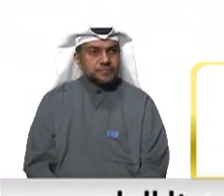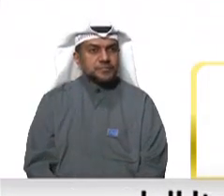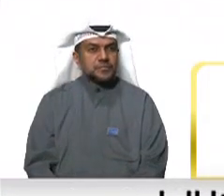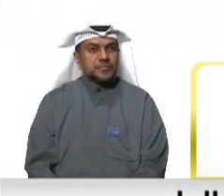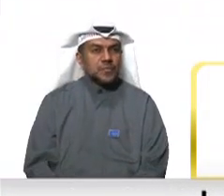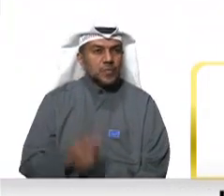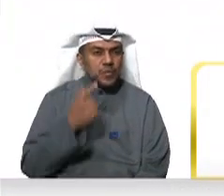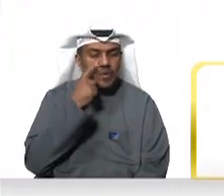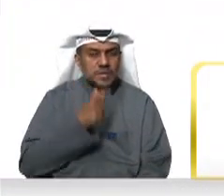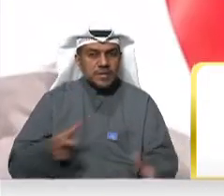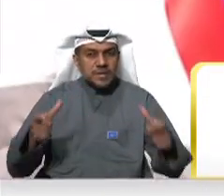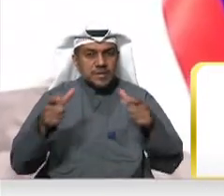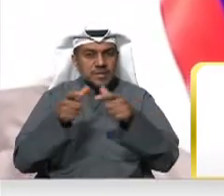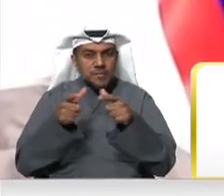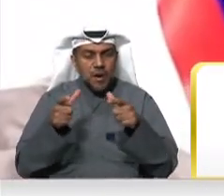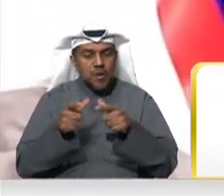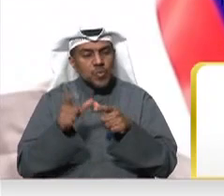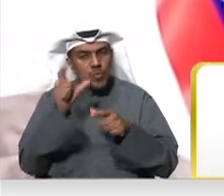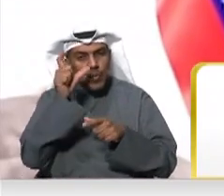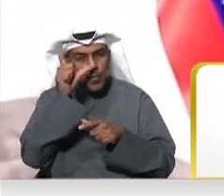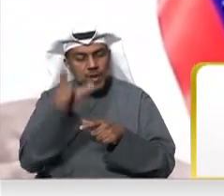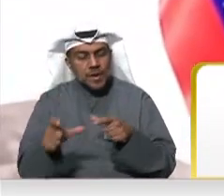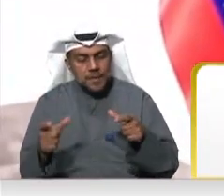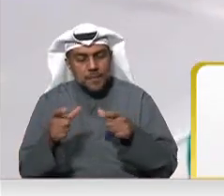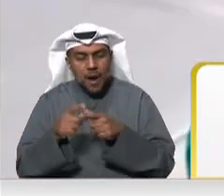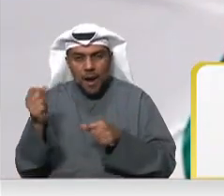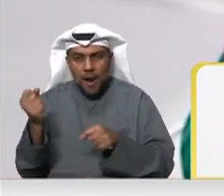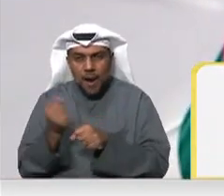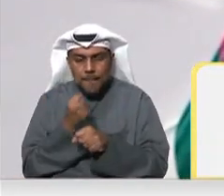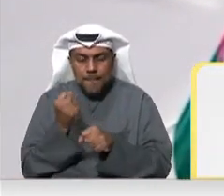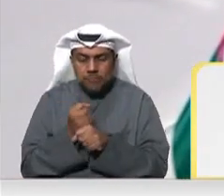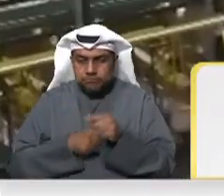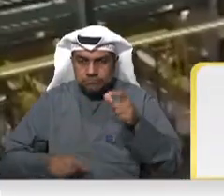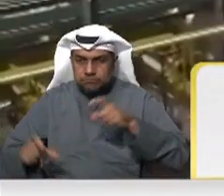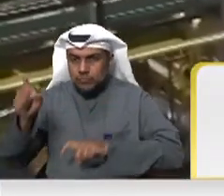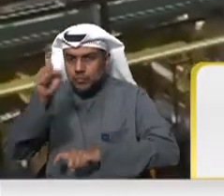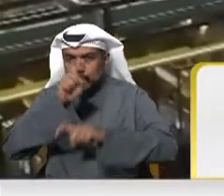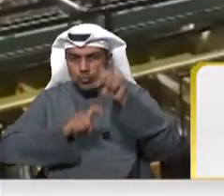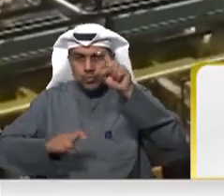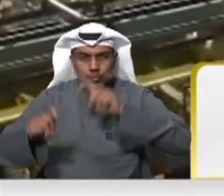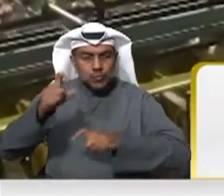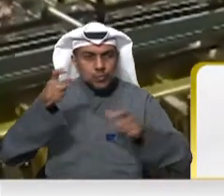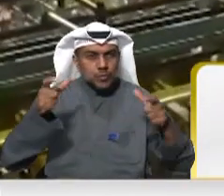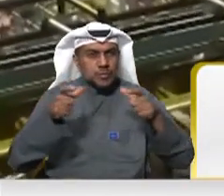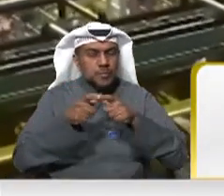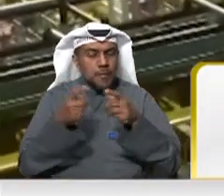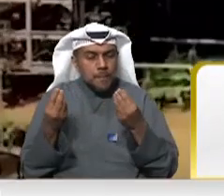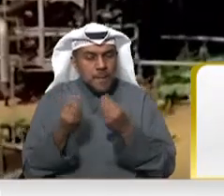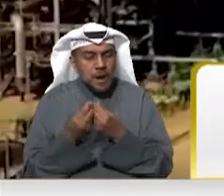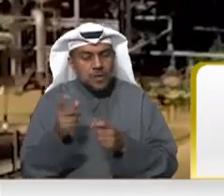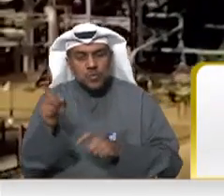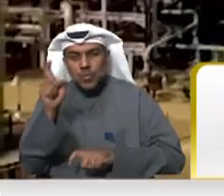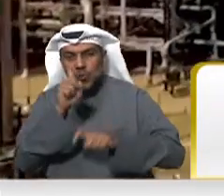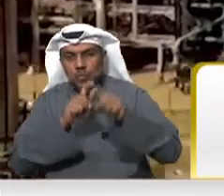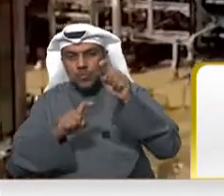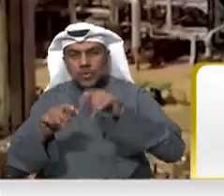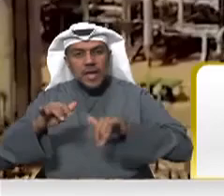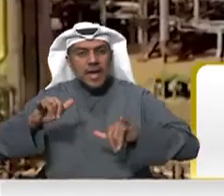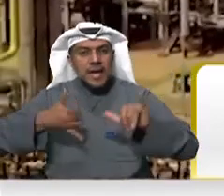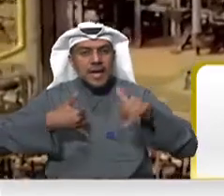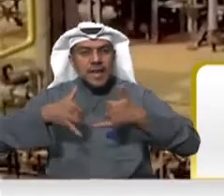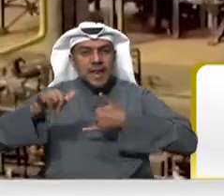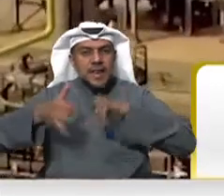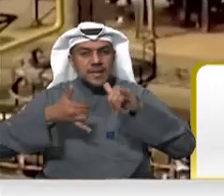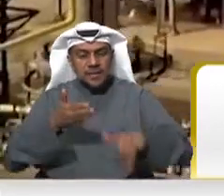الأول اجتماعات مطولة لفرق العمل رفيعة المستوى للتحضير لمسودة إعلان الجزائر